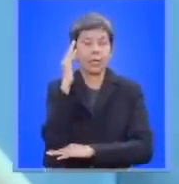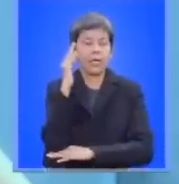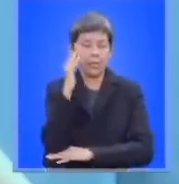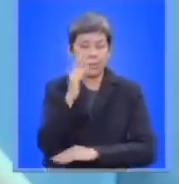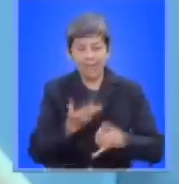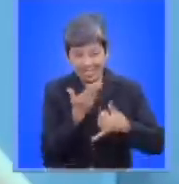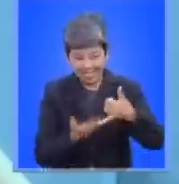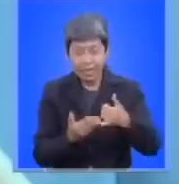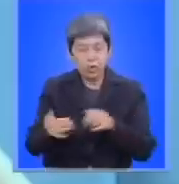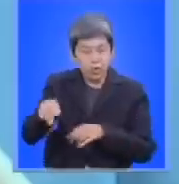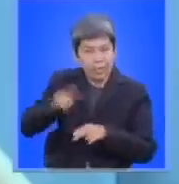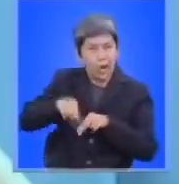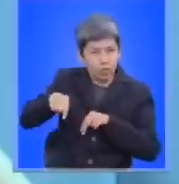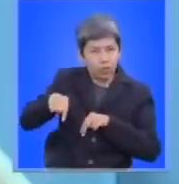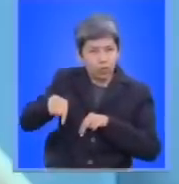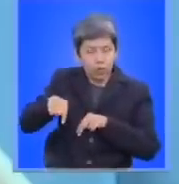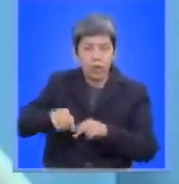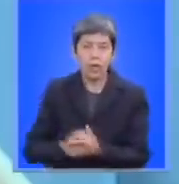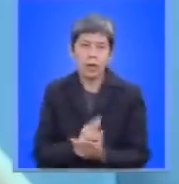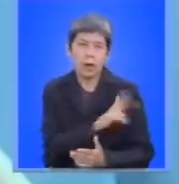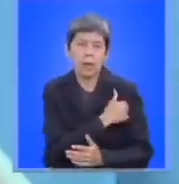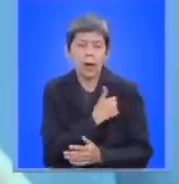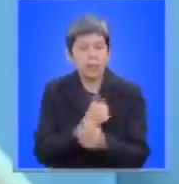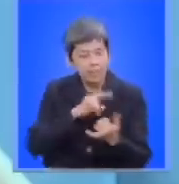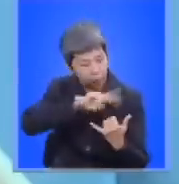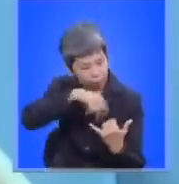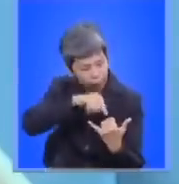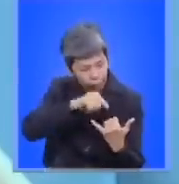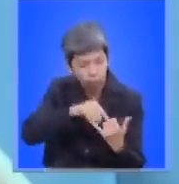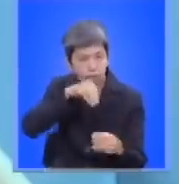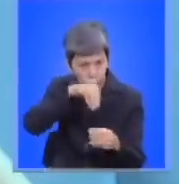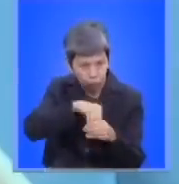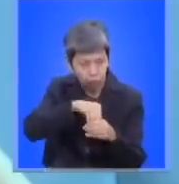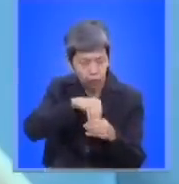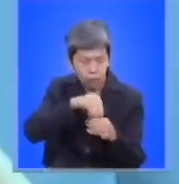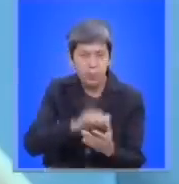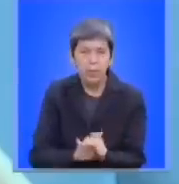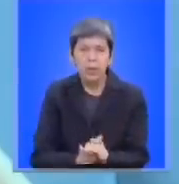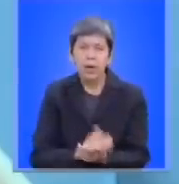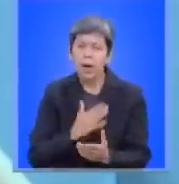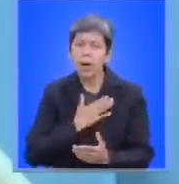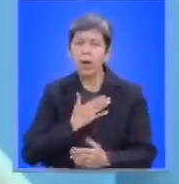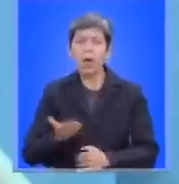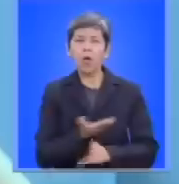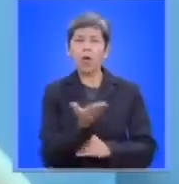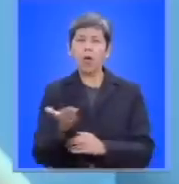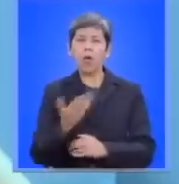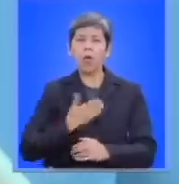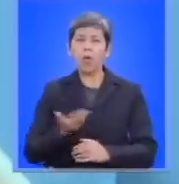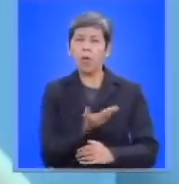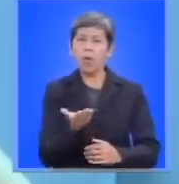การแพทย์ก็อยู่นี่นะครับแพทย์ผู้ให้การรักษาพยาบาลก็อยู่นี่นะครับก็ขอ